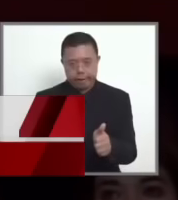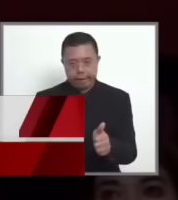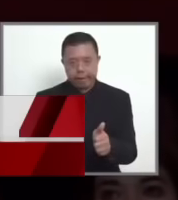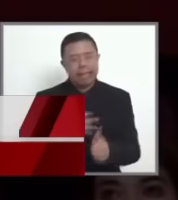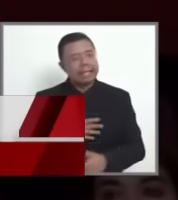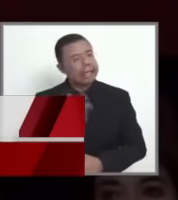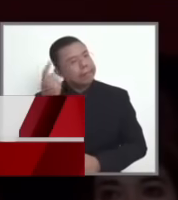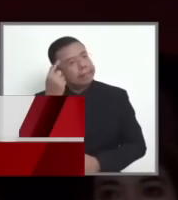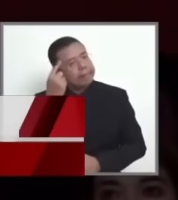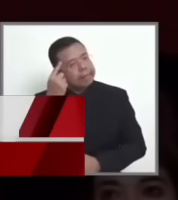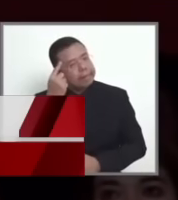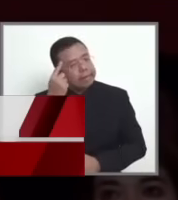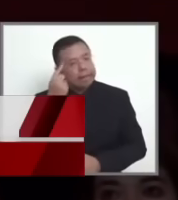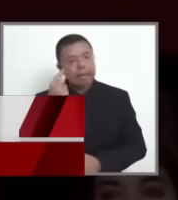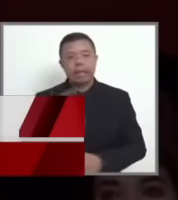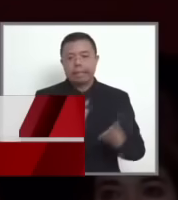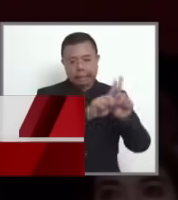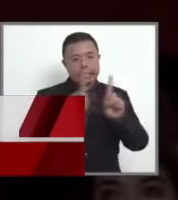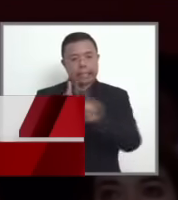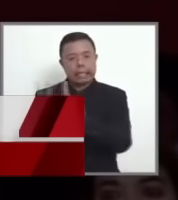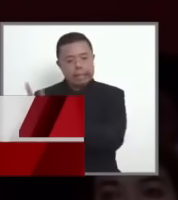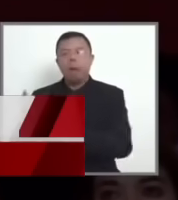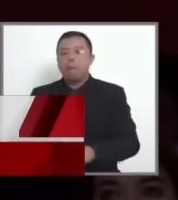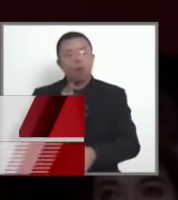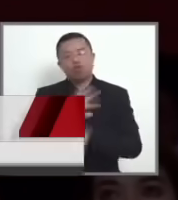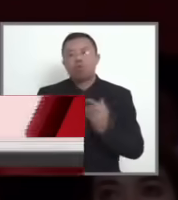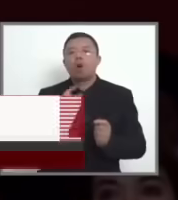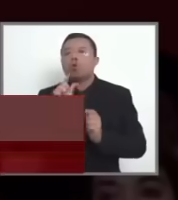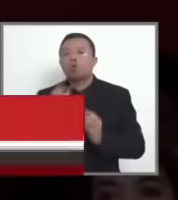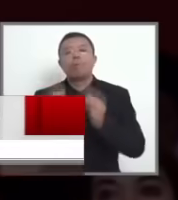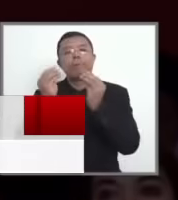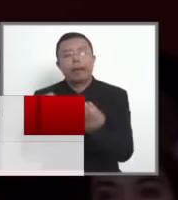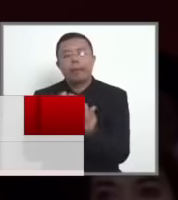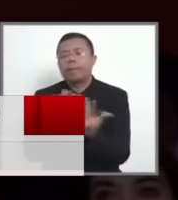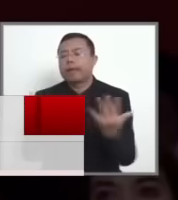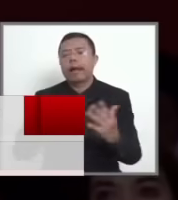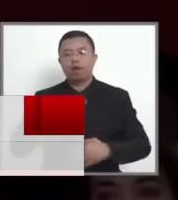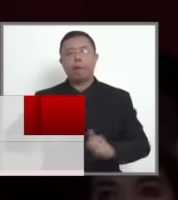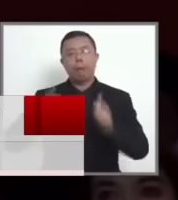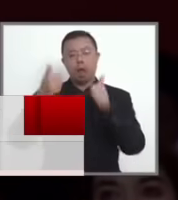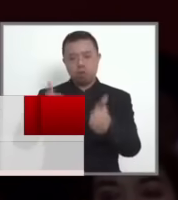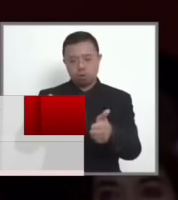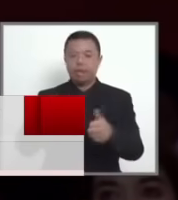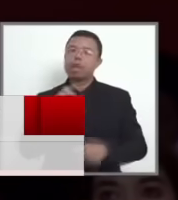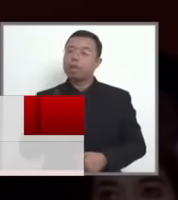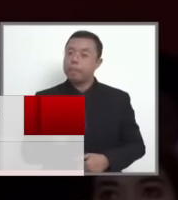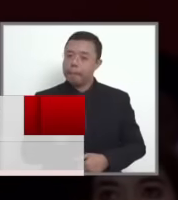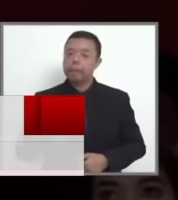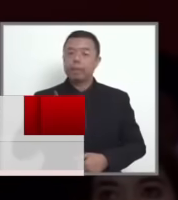kira tiga paslon semuanya ingin yang terbaik untuk rakyat Indonesia. Karena itu,